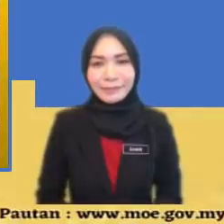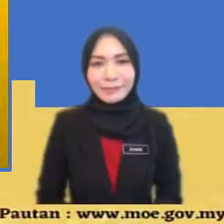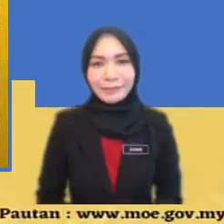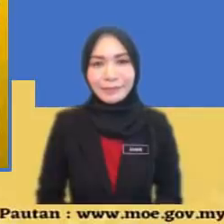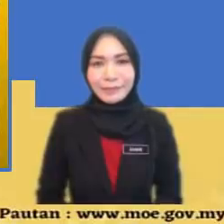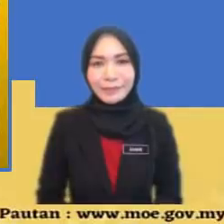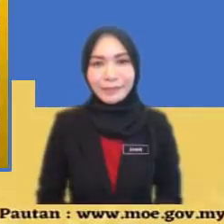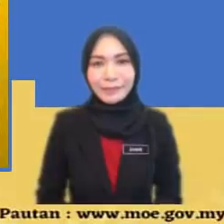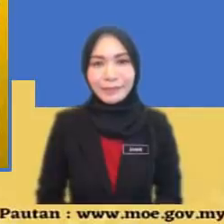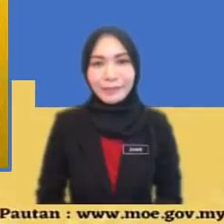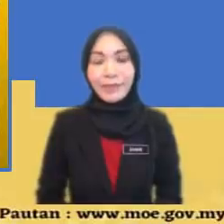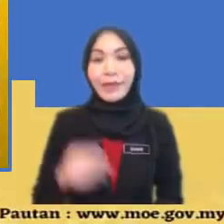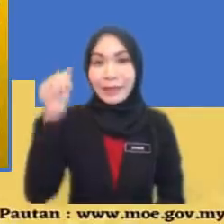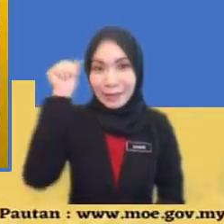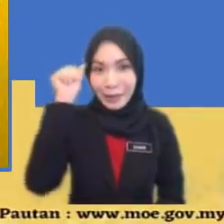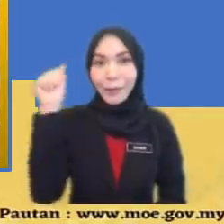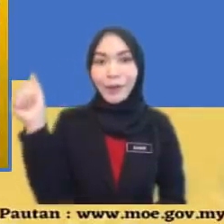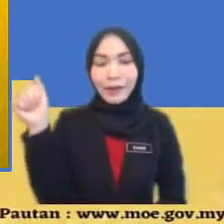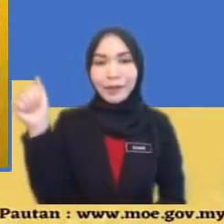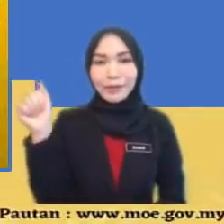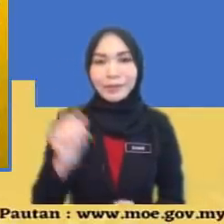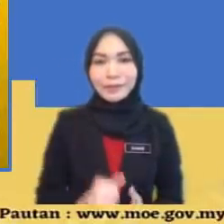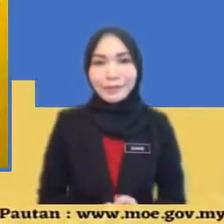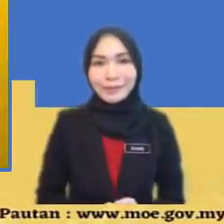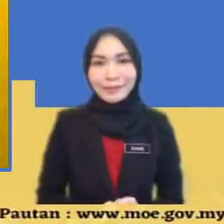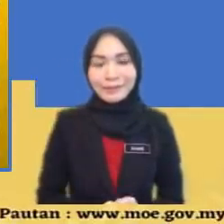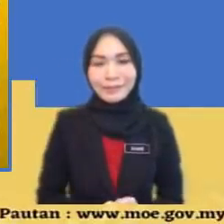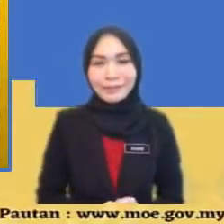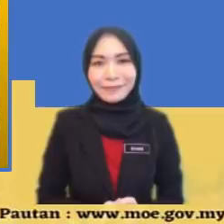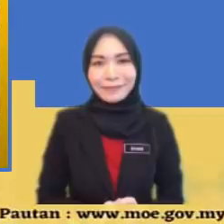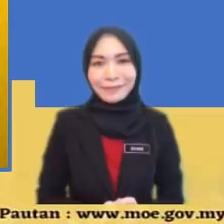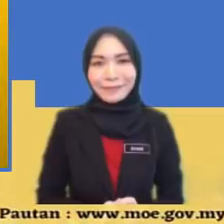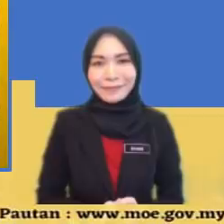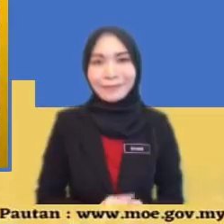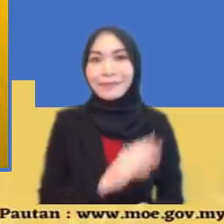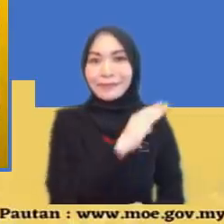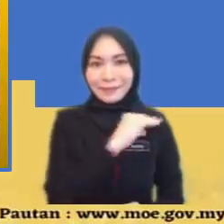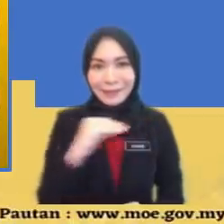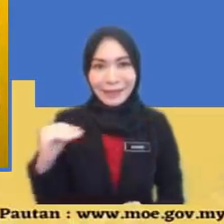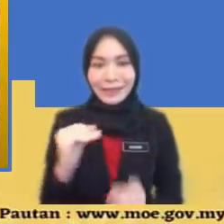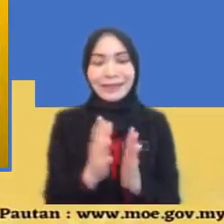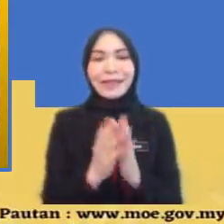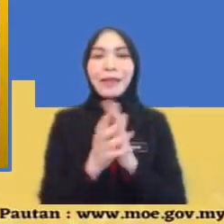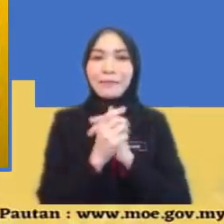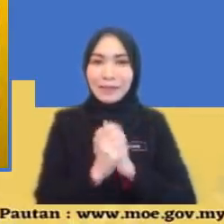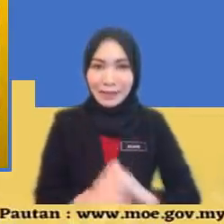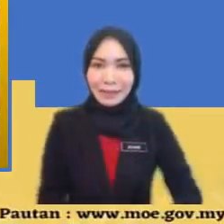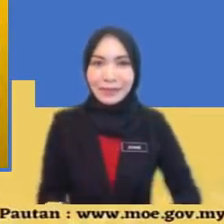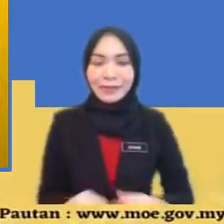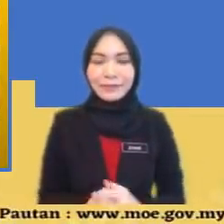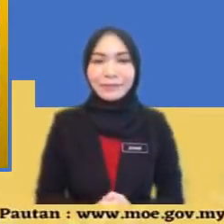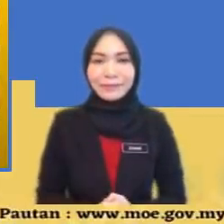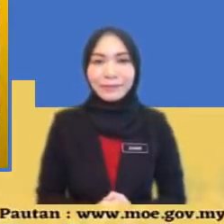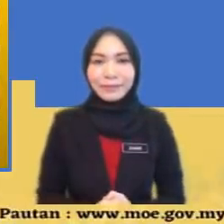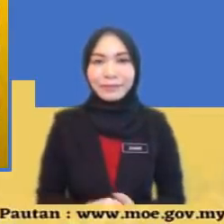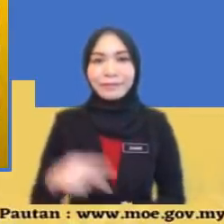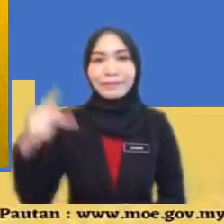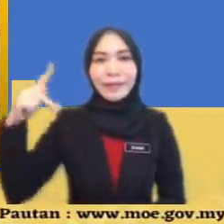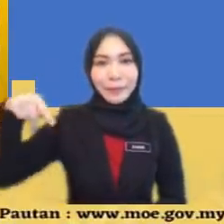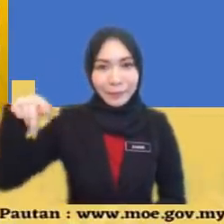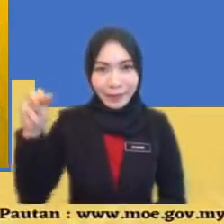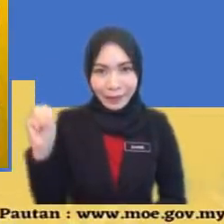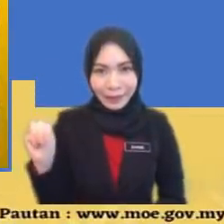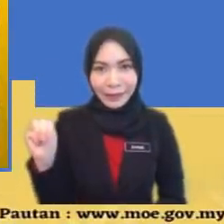Bismillahirohmanirohim Assalamualaikum warahmatullahi wabarakatuh dan salam sejahtera Kementerian PD